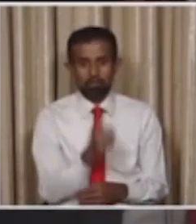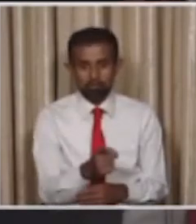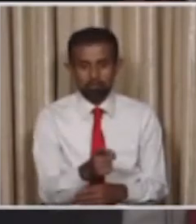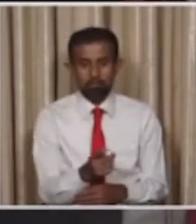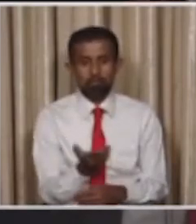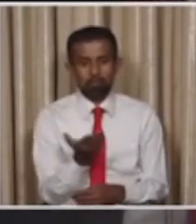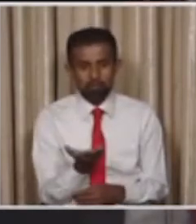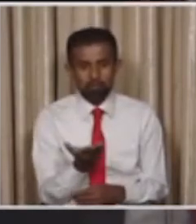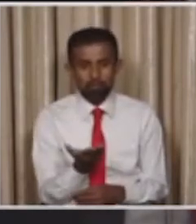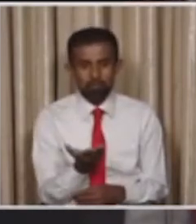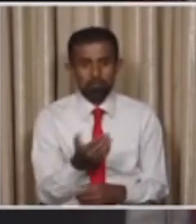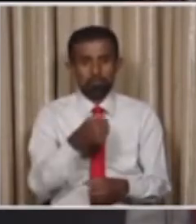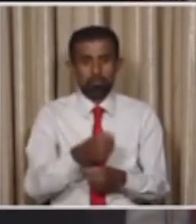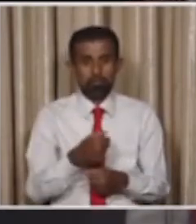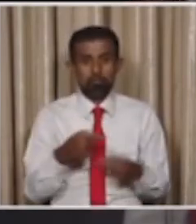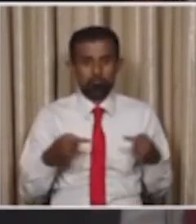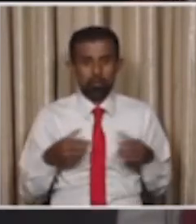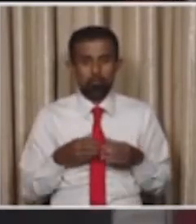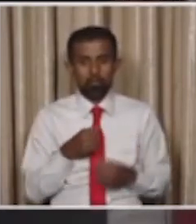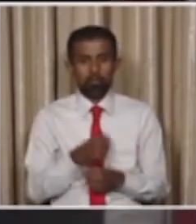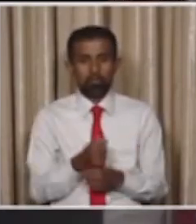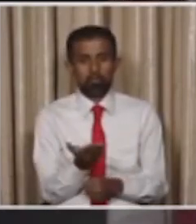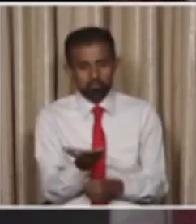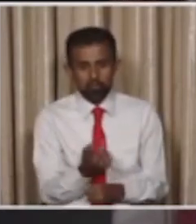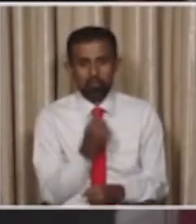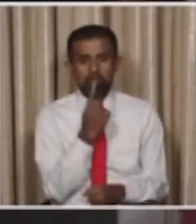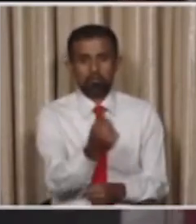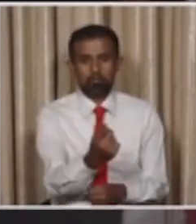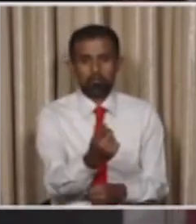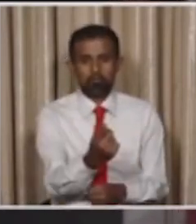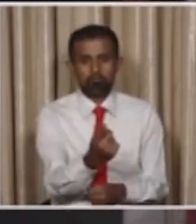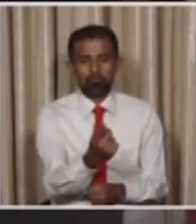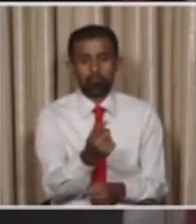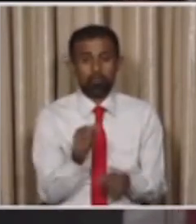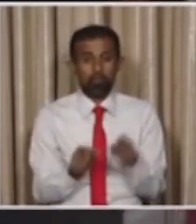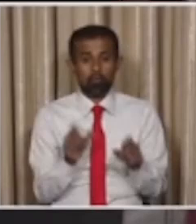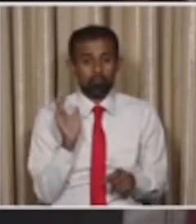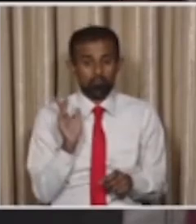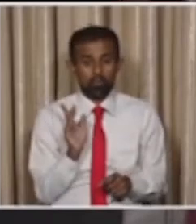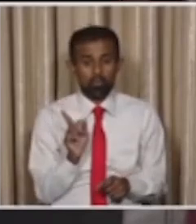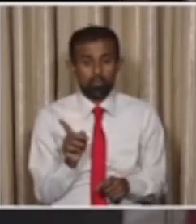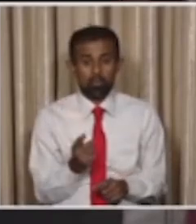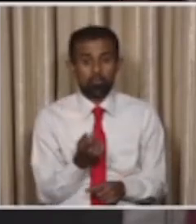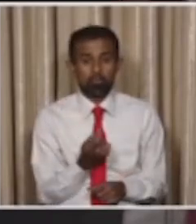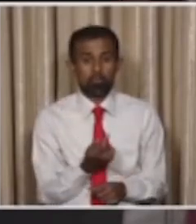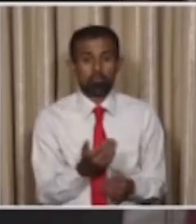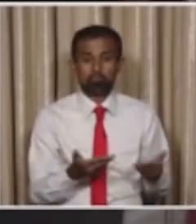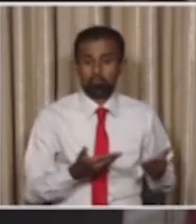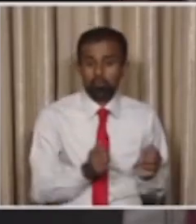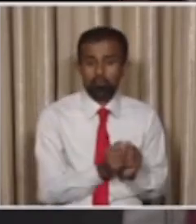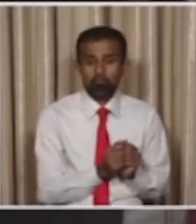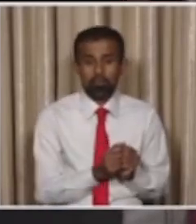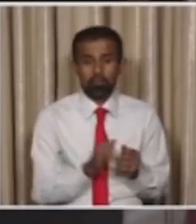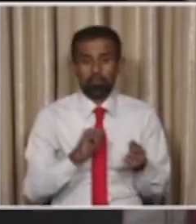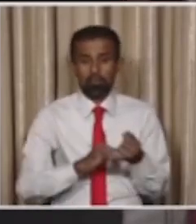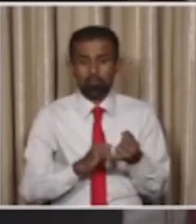ඉල්ලීම ආණ්ඩුවේ අපි විපක්ෂයින්ද අපි ආණ්ඩුවෙන් ඉල්ලීමක් කරේ. මොකද හේතුව ඒ ජනතාව මේ දවසේ කුලියට වැඩ කරන ජනතාව සුසිල්